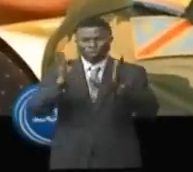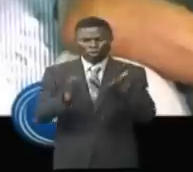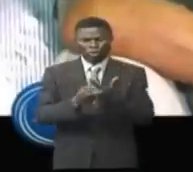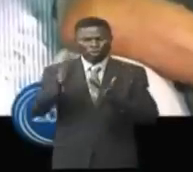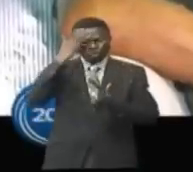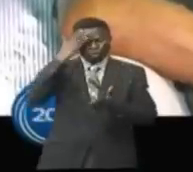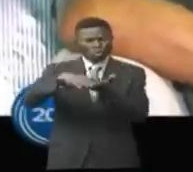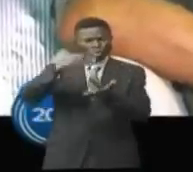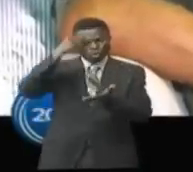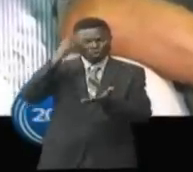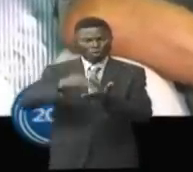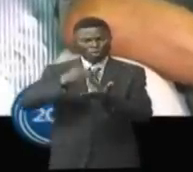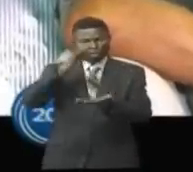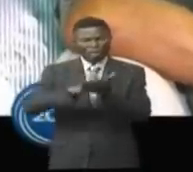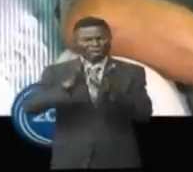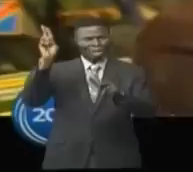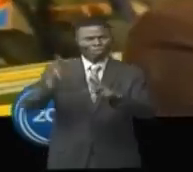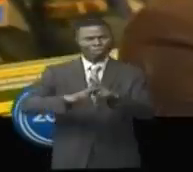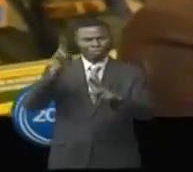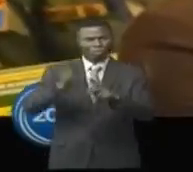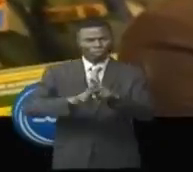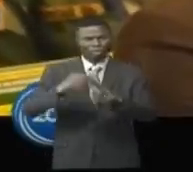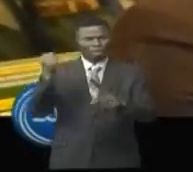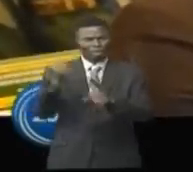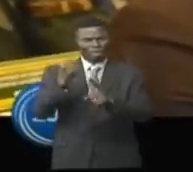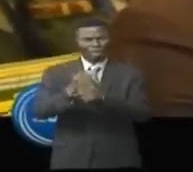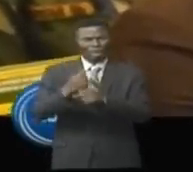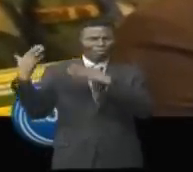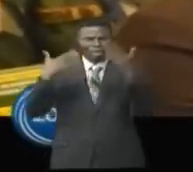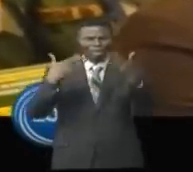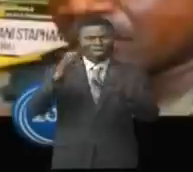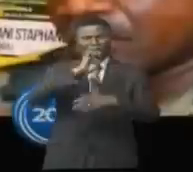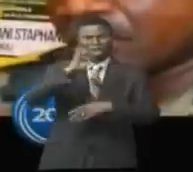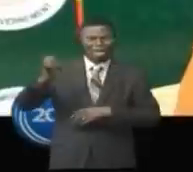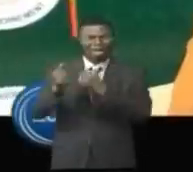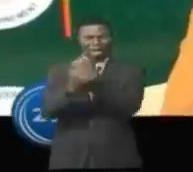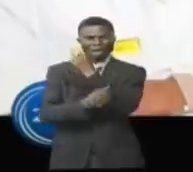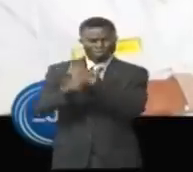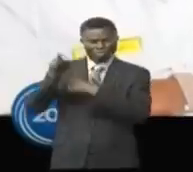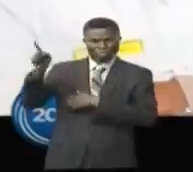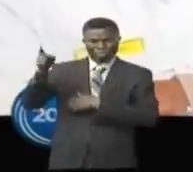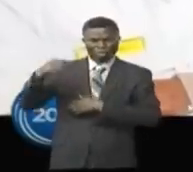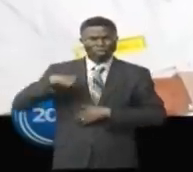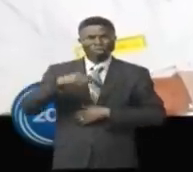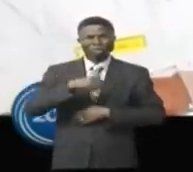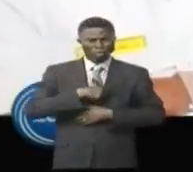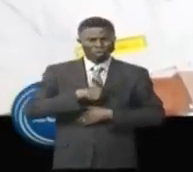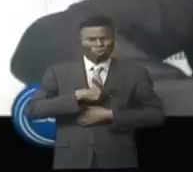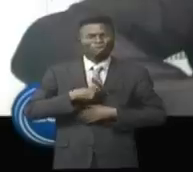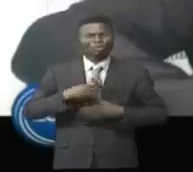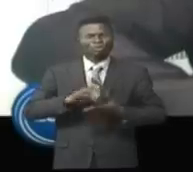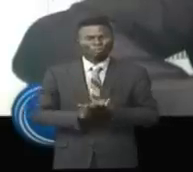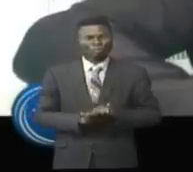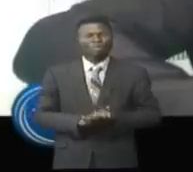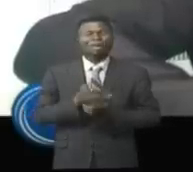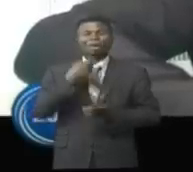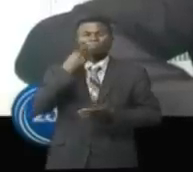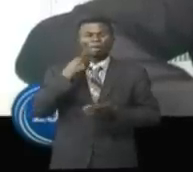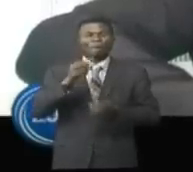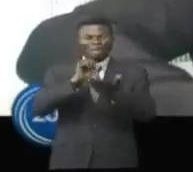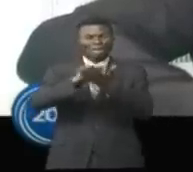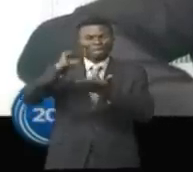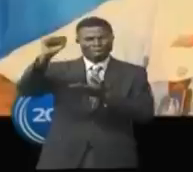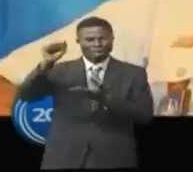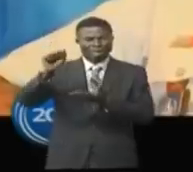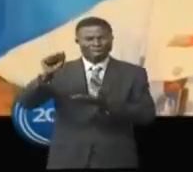connaissances acquises soient appliquées dans les opérations menées dans l'est du pays. Nous devrons donc comprendre que ce séminaire vient à